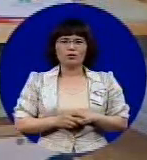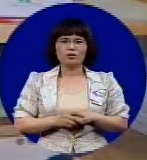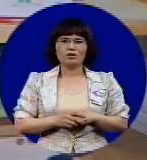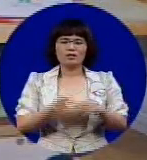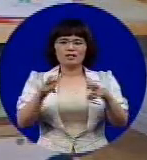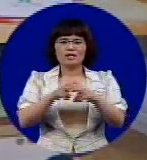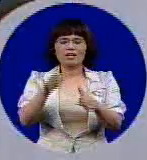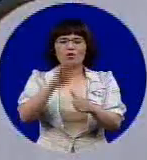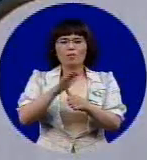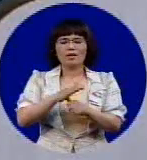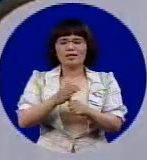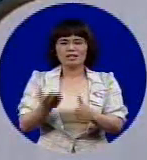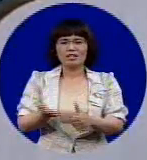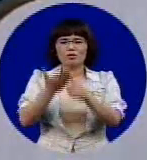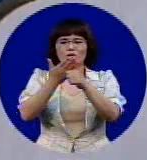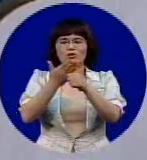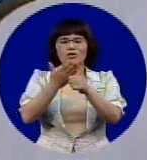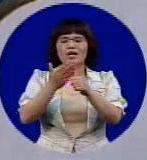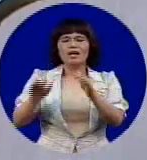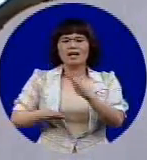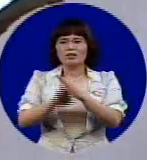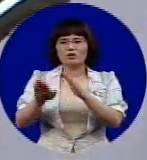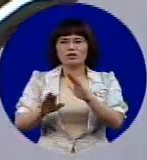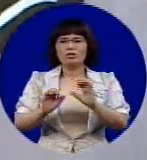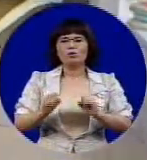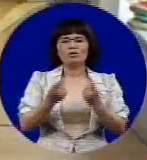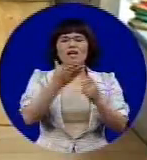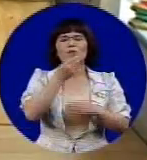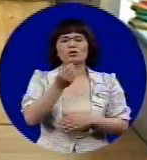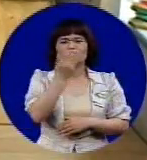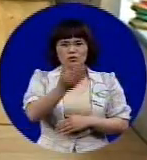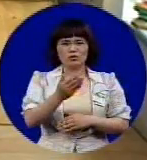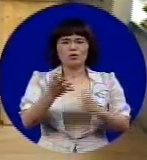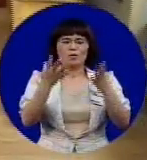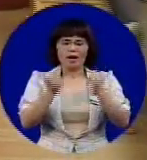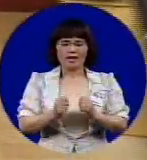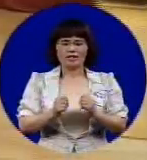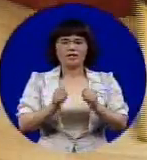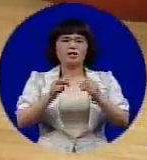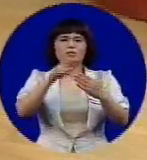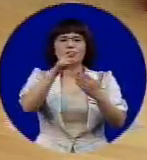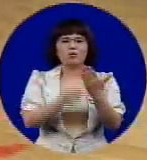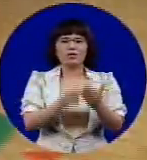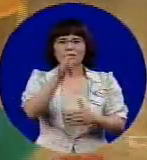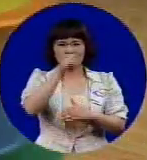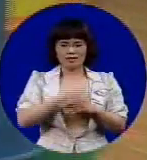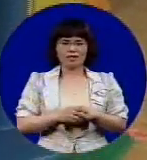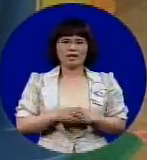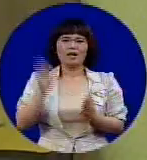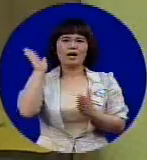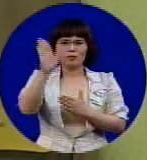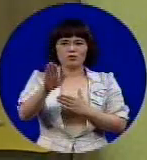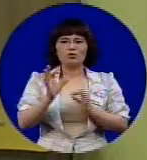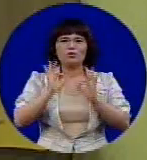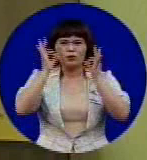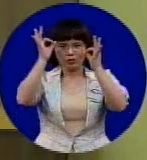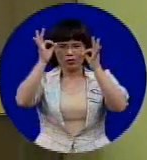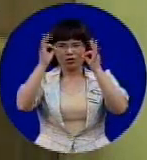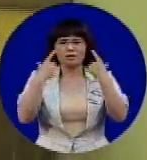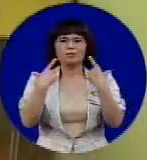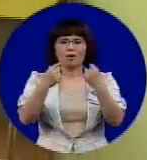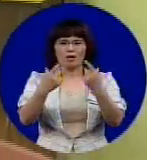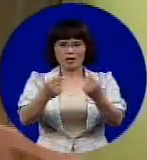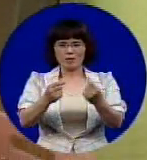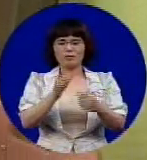하나, 장애아동을 키우는 가정이 더불어 행복해질 수 있도록 다양한 프로그램을 진행했는데요. 앞으로도 그